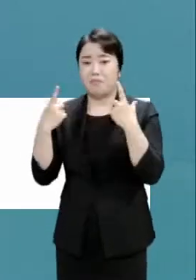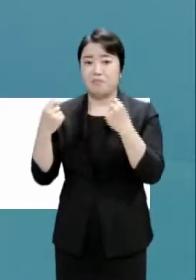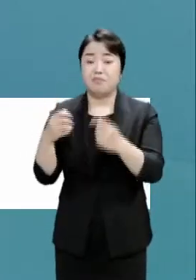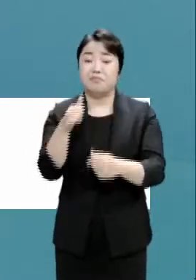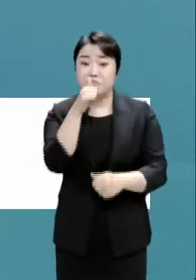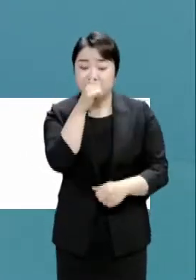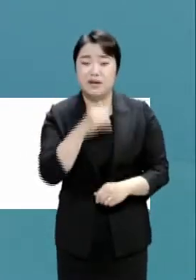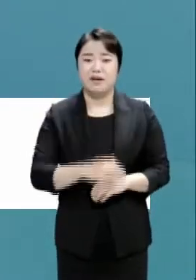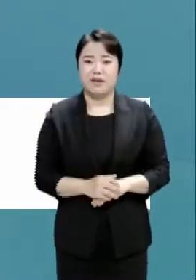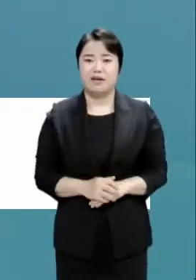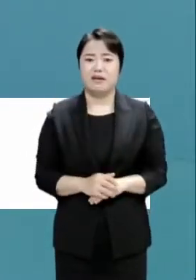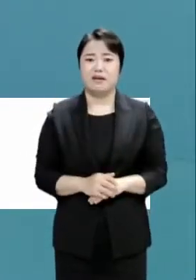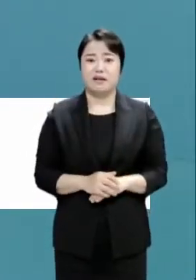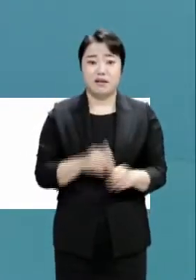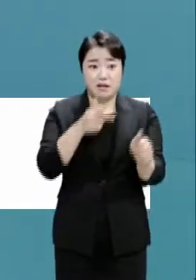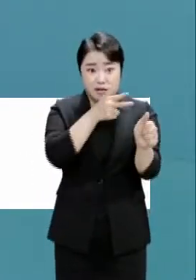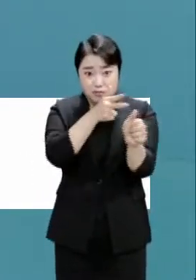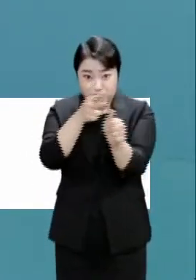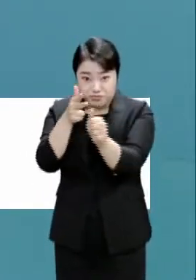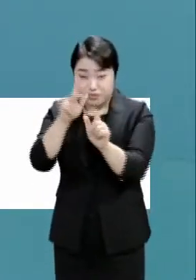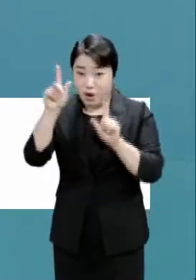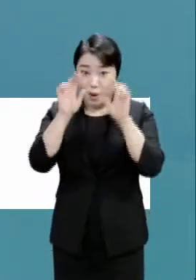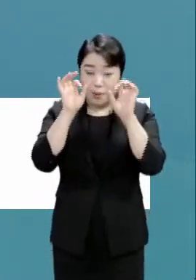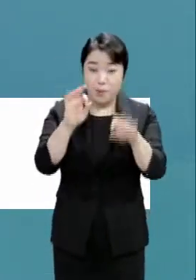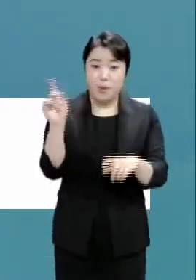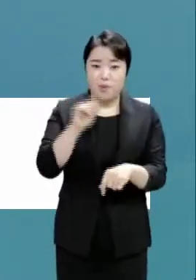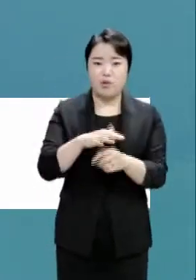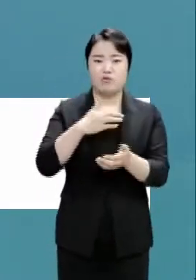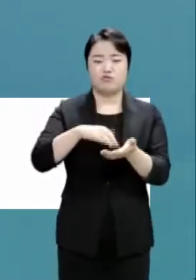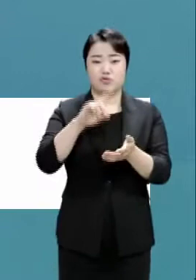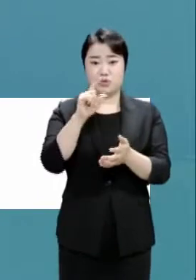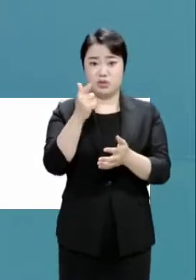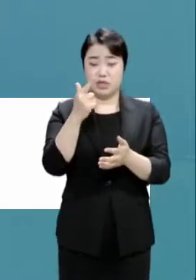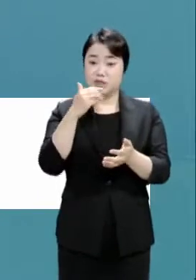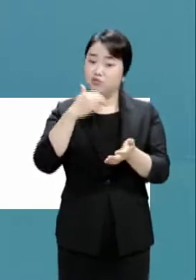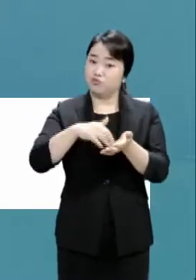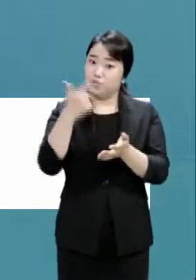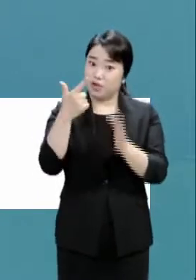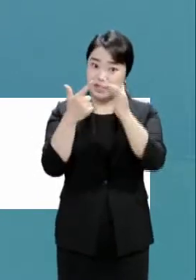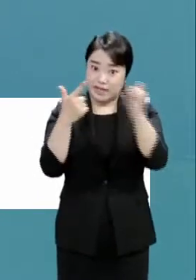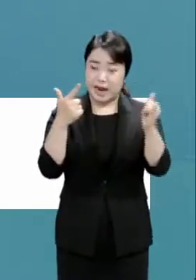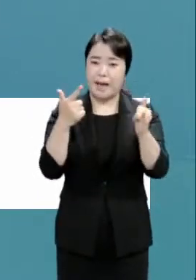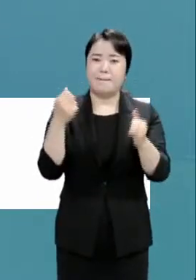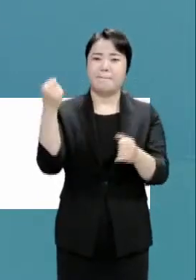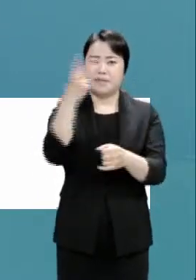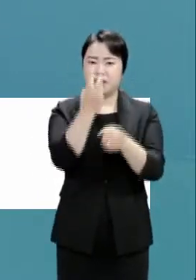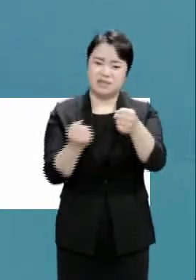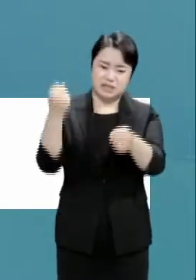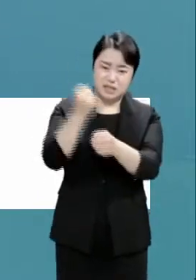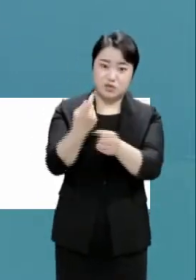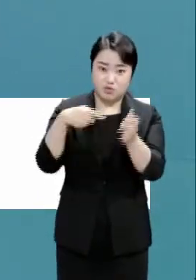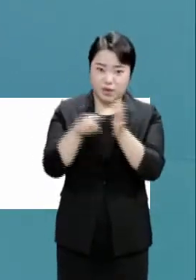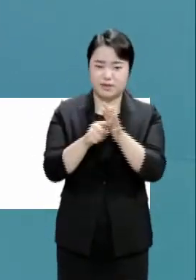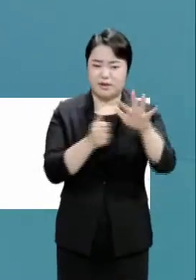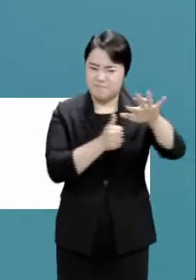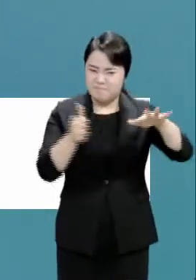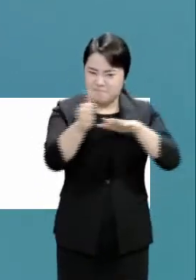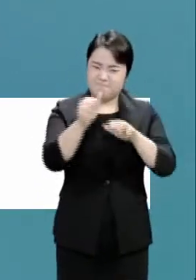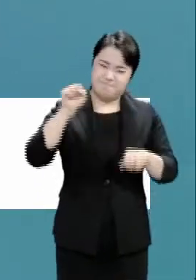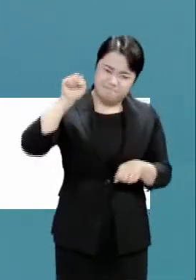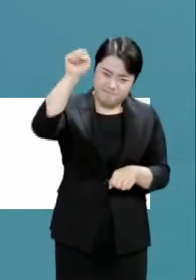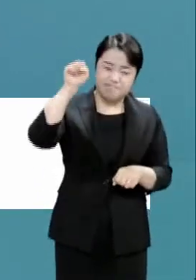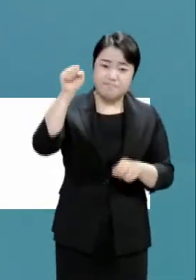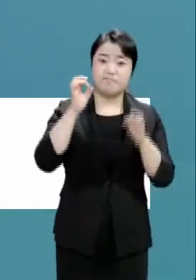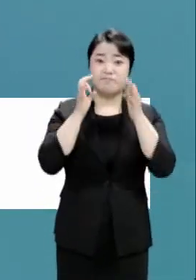분들도 있는데요. 네, 취재 현장에서 파악한 바로는 이 6분의 해고 경비원들이 고용 승계 해결을 위해 앞장서고 계신다고